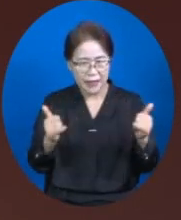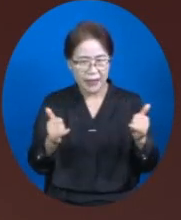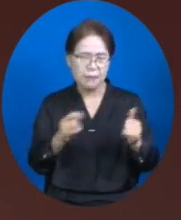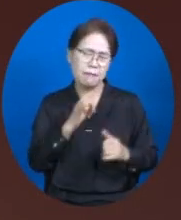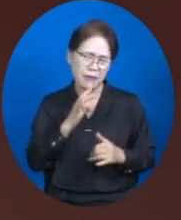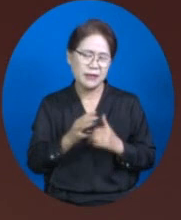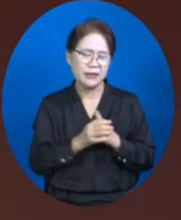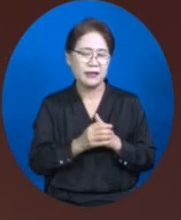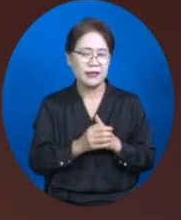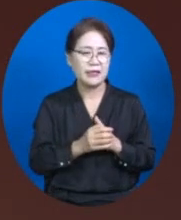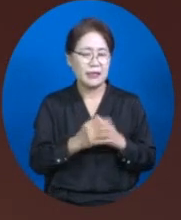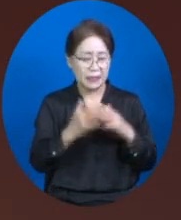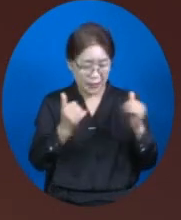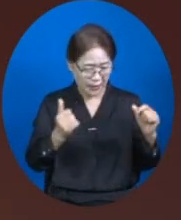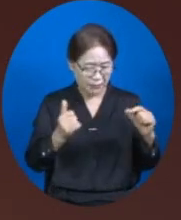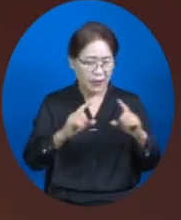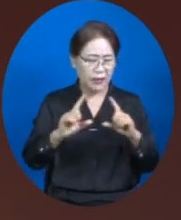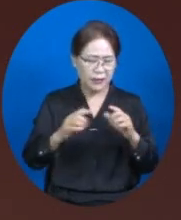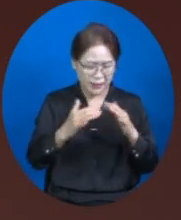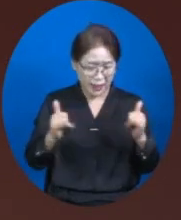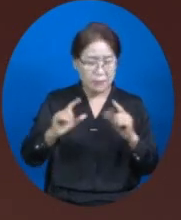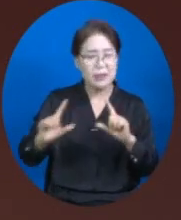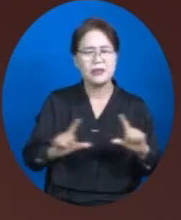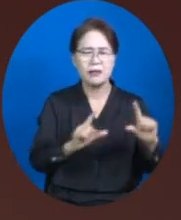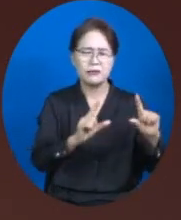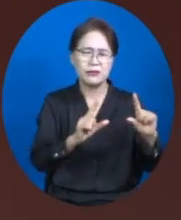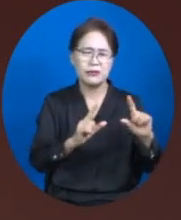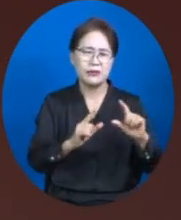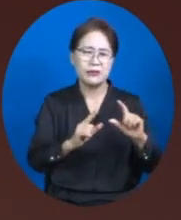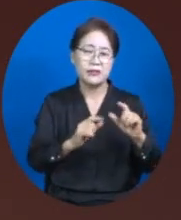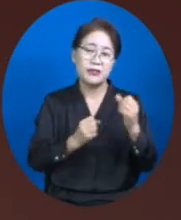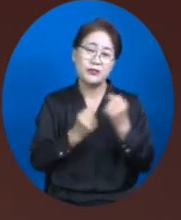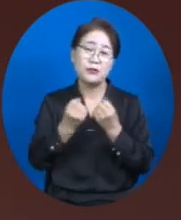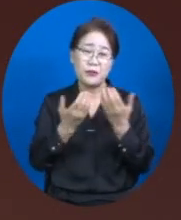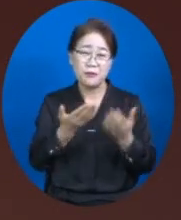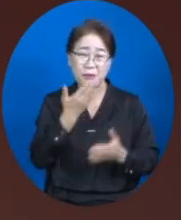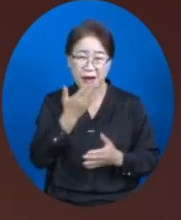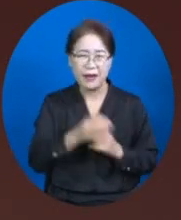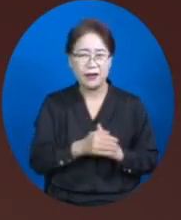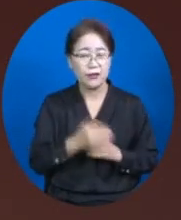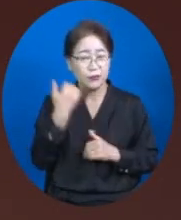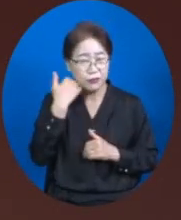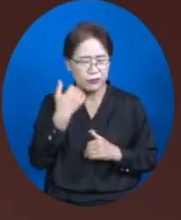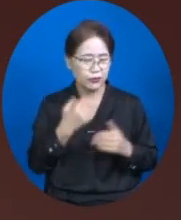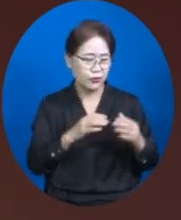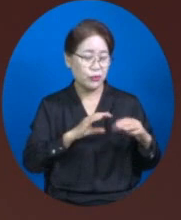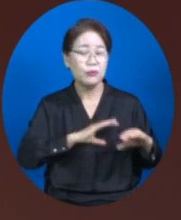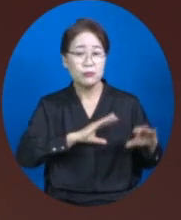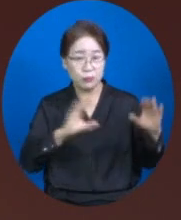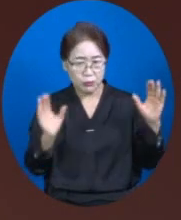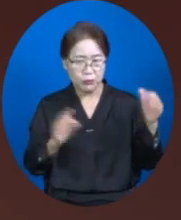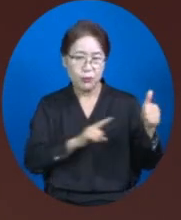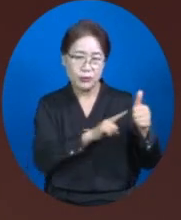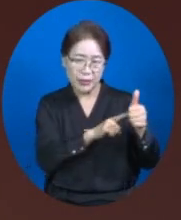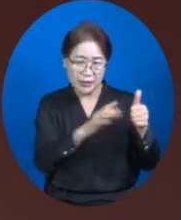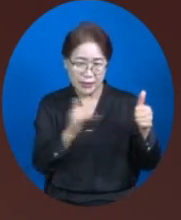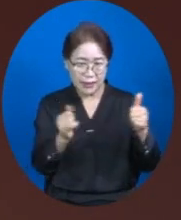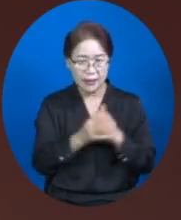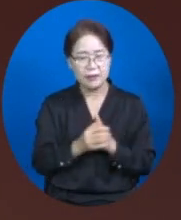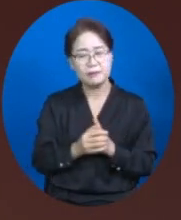거죠 그런데 바로 그 사람이 모세였다는 사실입니다 그래서 하나님은요